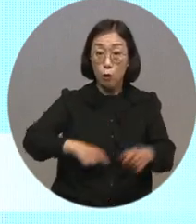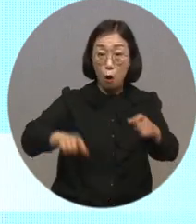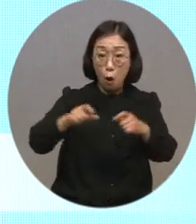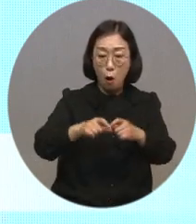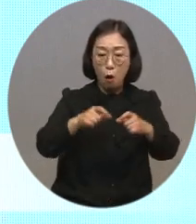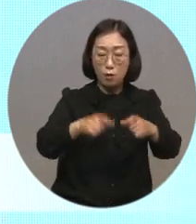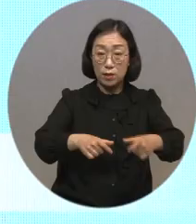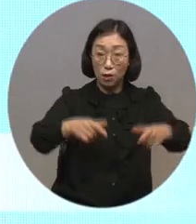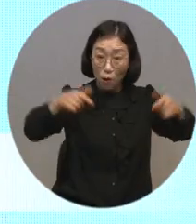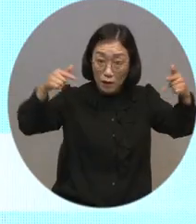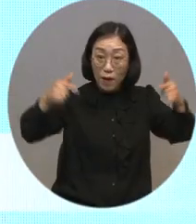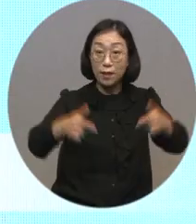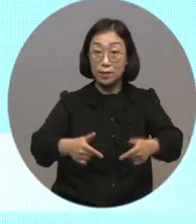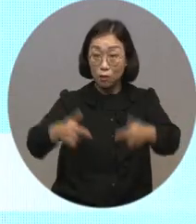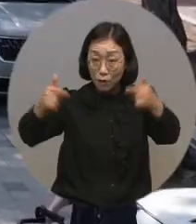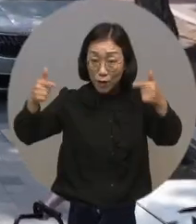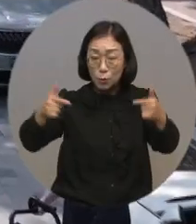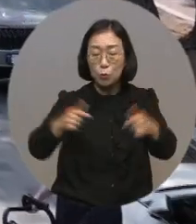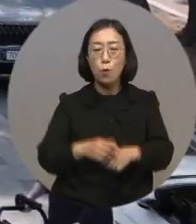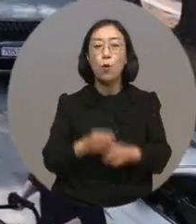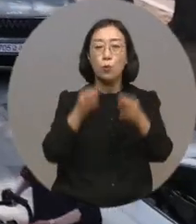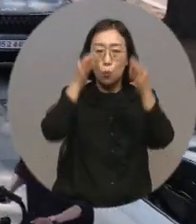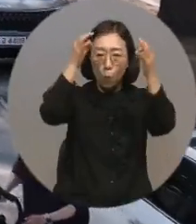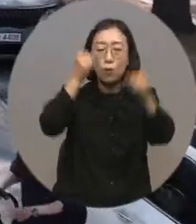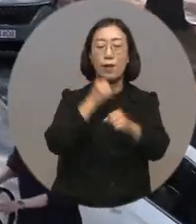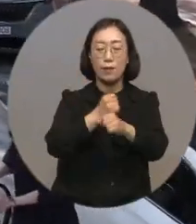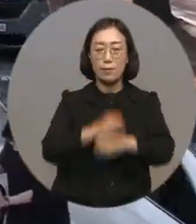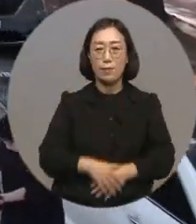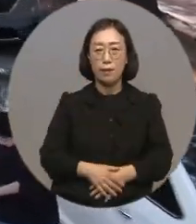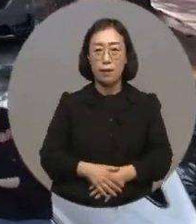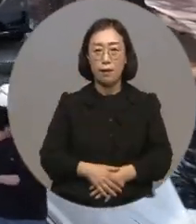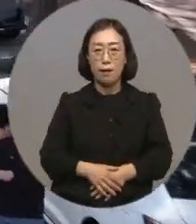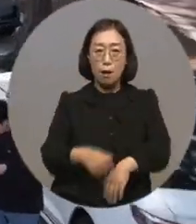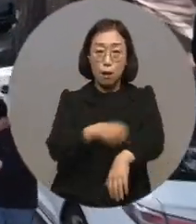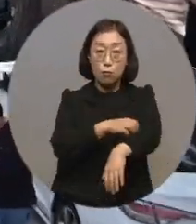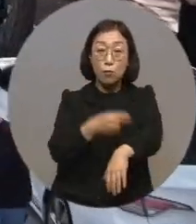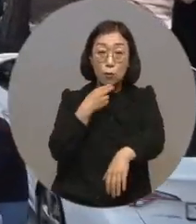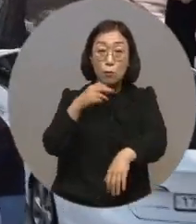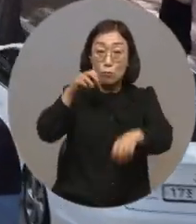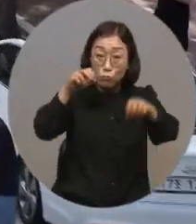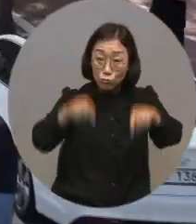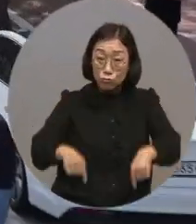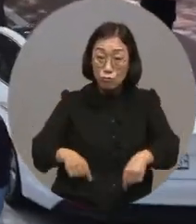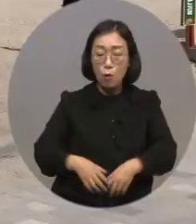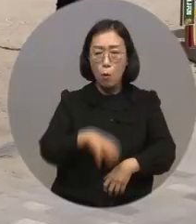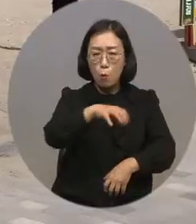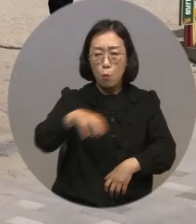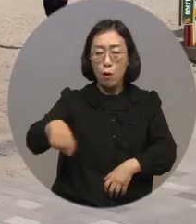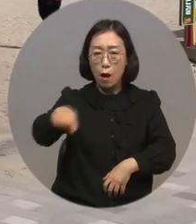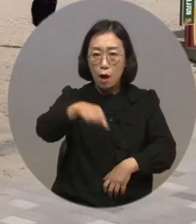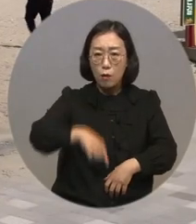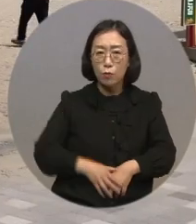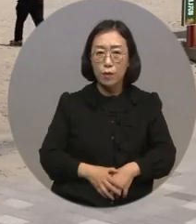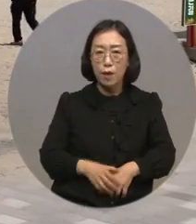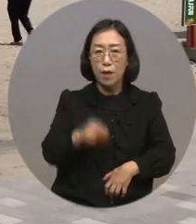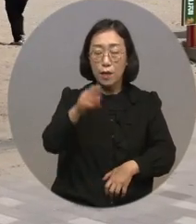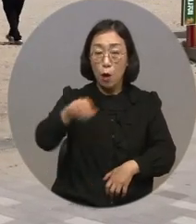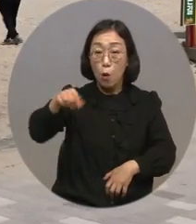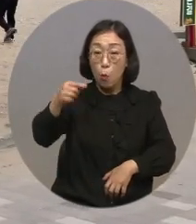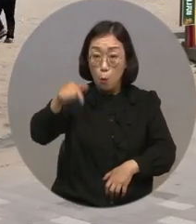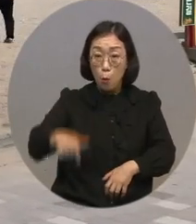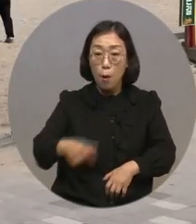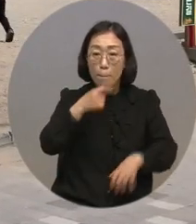생길 수 있도록 최선을 다하도록 하겠습니다. 다양한 무장애 체험 프로그램 중 가장 반응이 좋은 영곡 해변